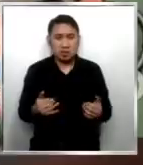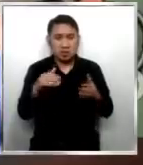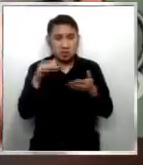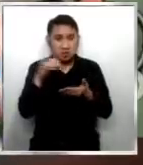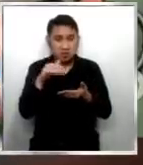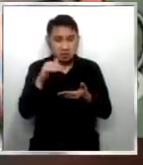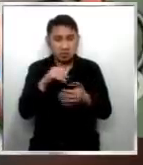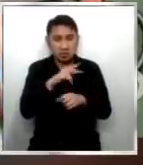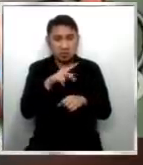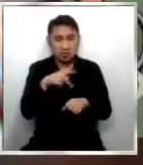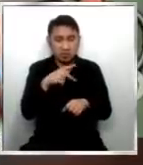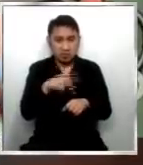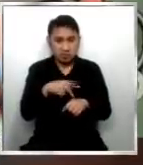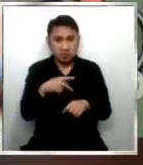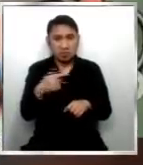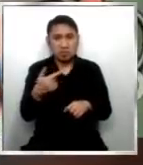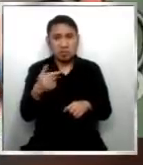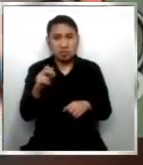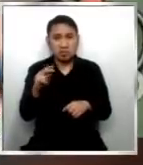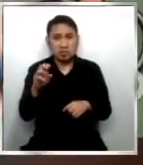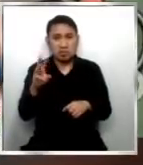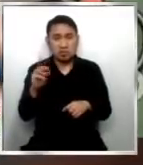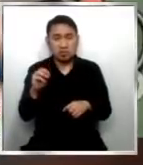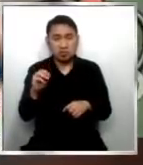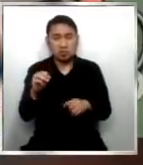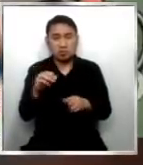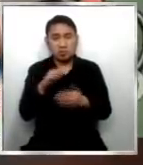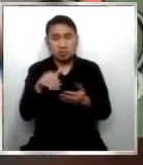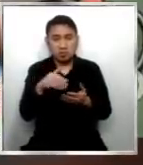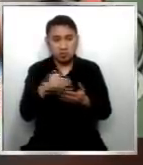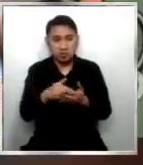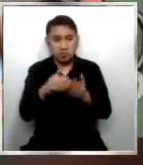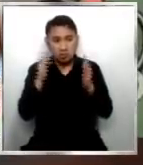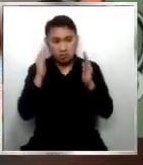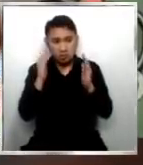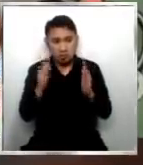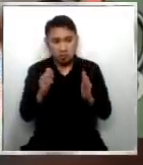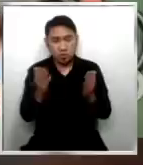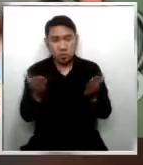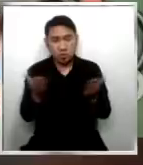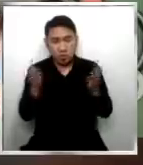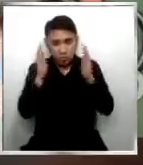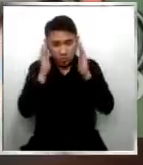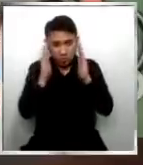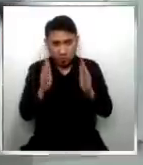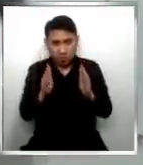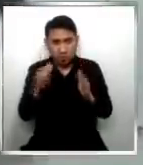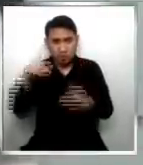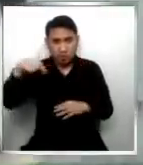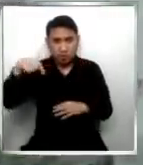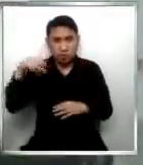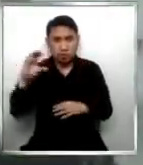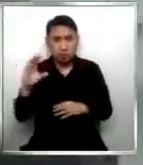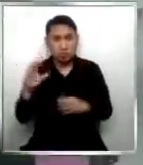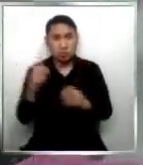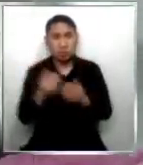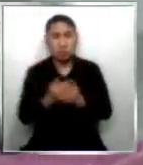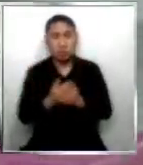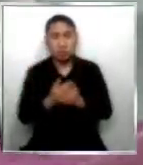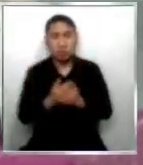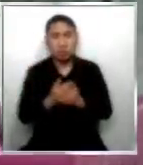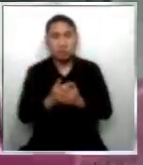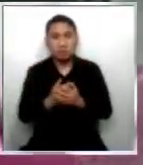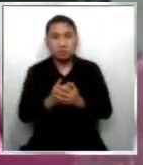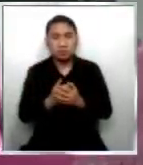Philippine Genome Center, naka-centralized ito, no, or naka-focus siya sa Quezon City. So it might not be